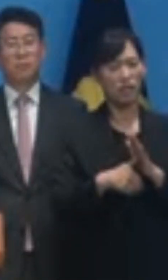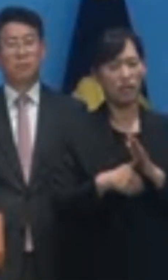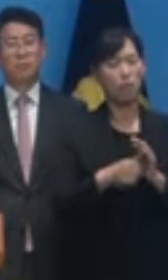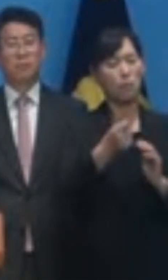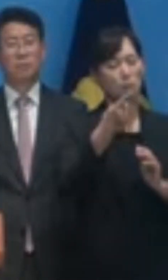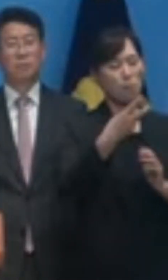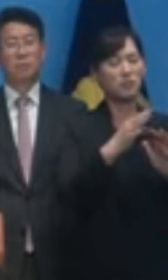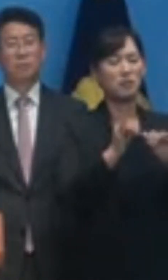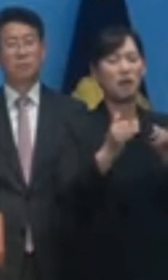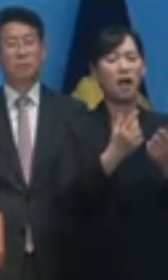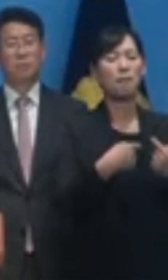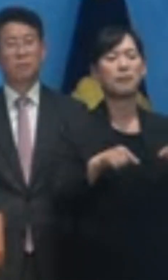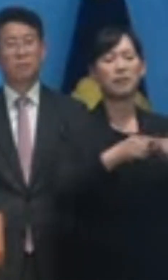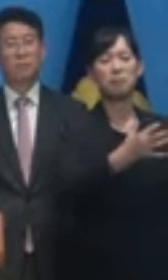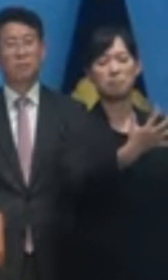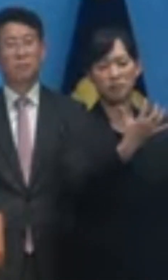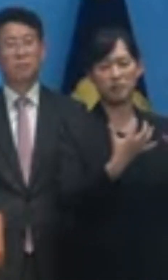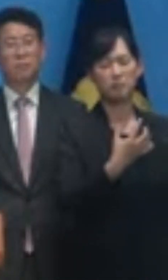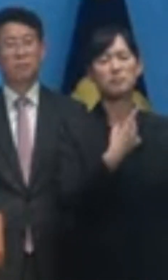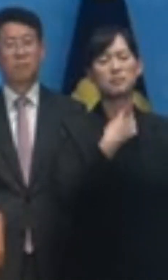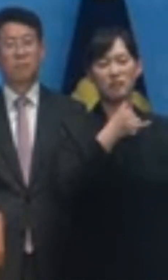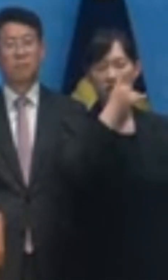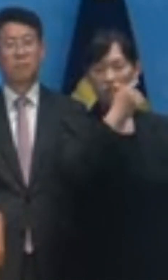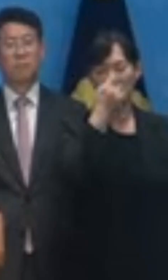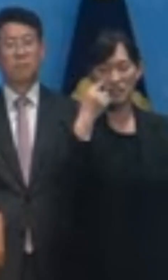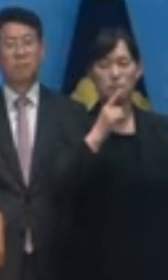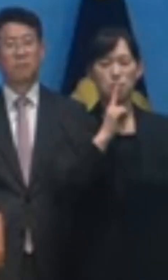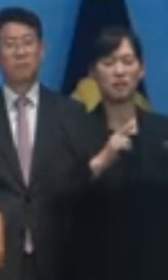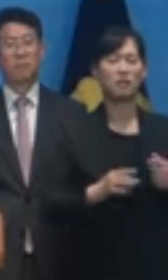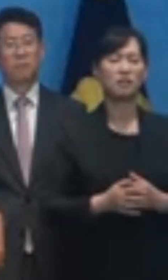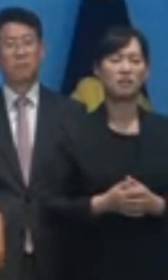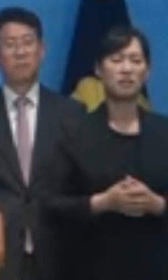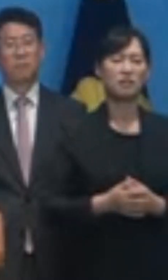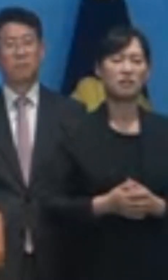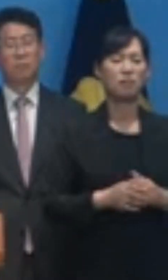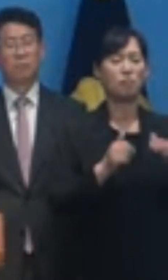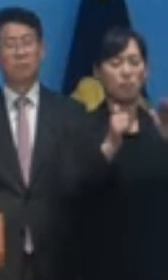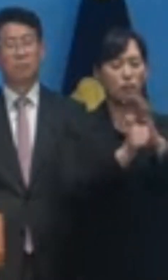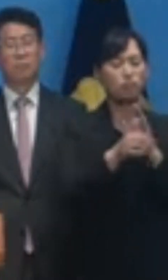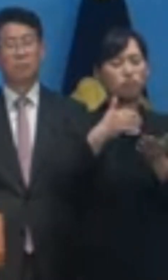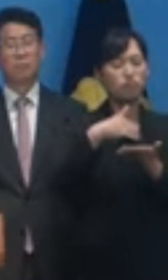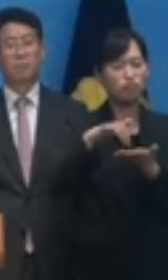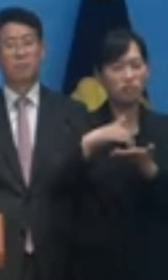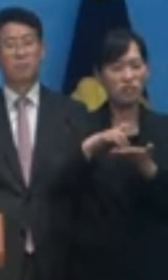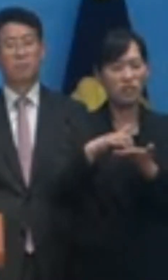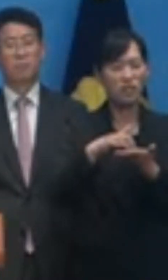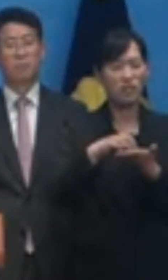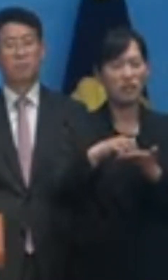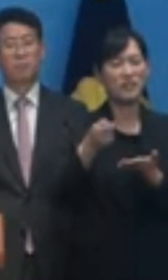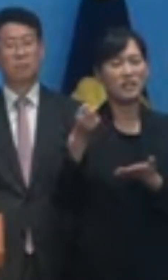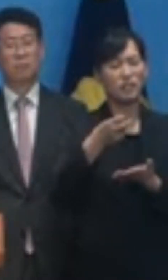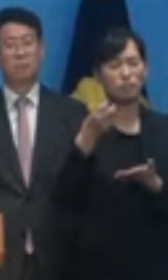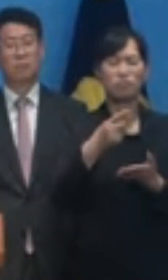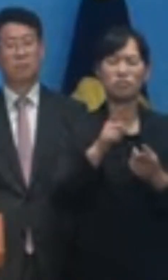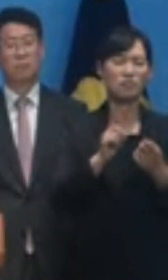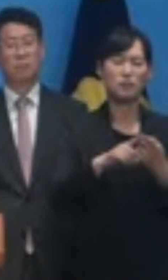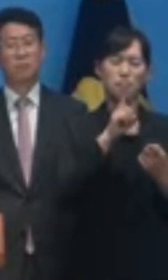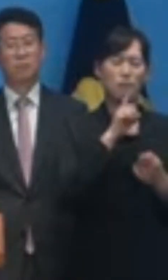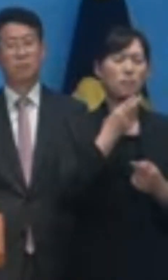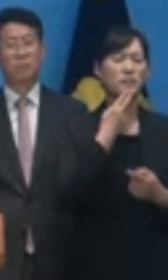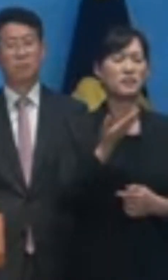적이 있다라는 증언을 분명히 했습니다. 방문 횟수나 빈도에 대해서는 언급하지